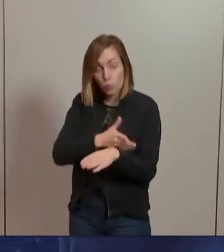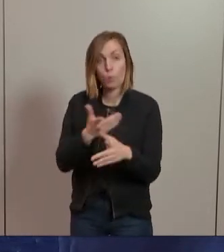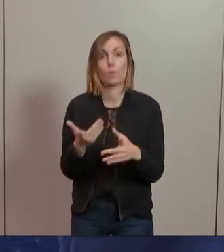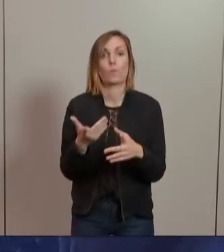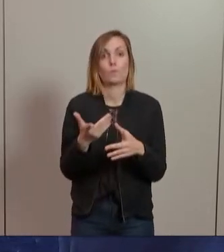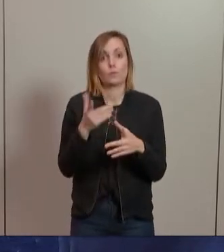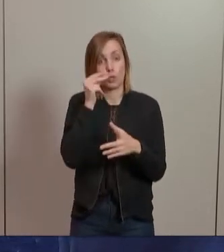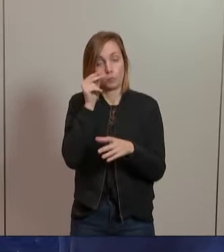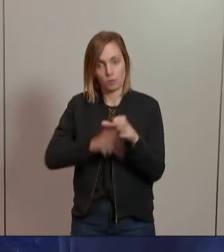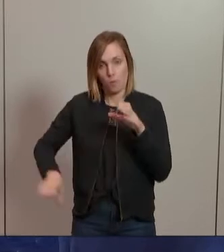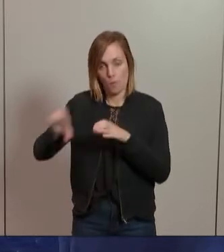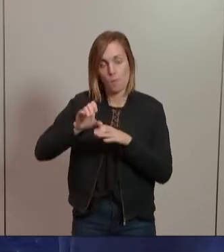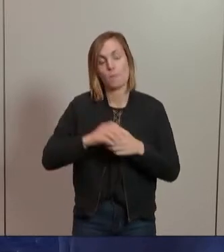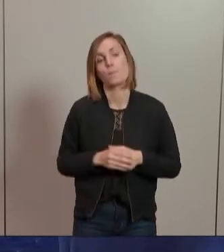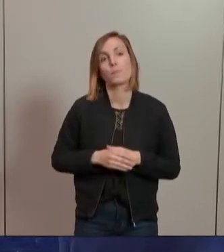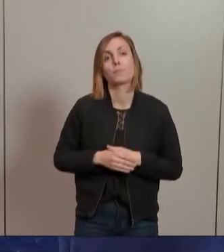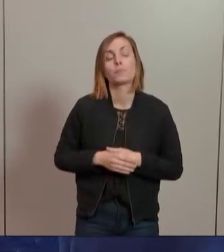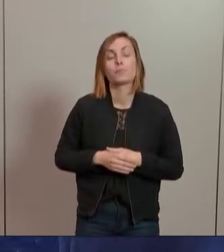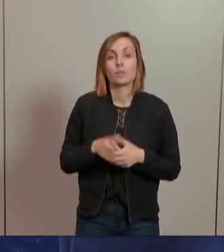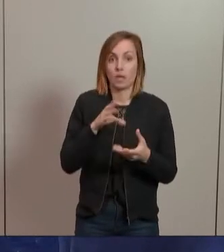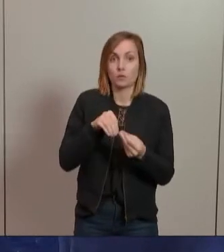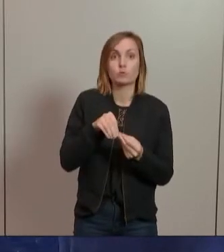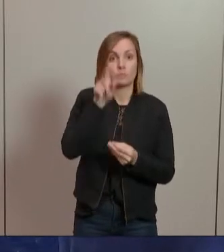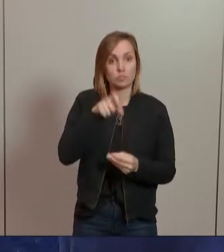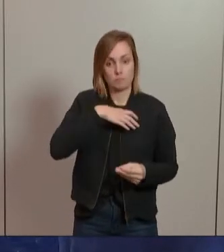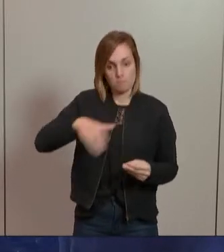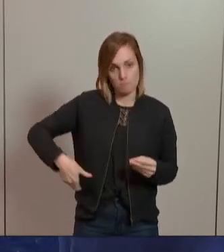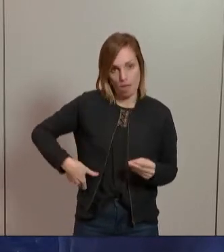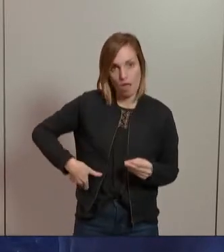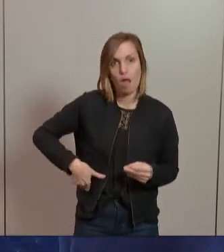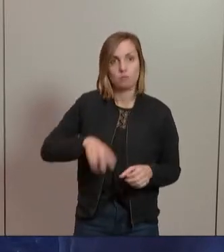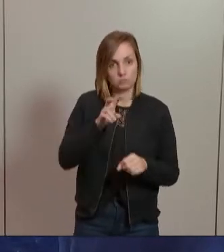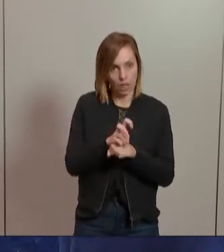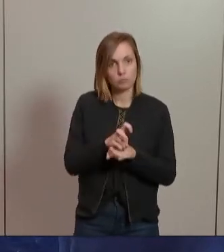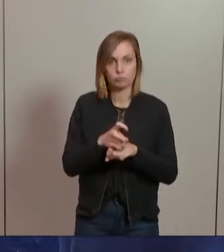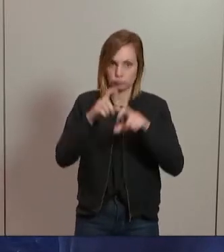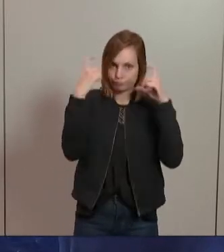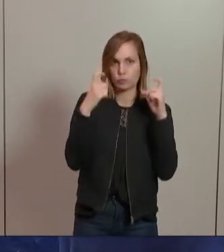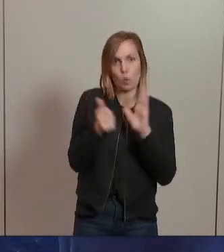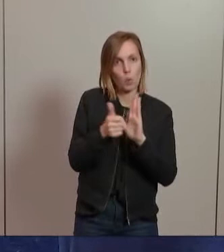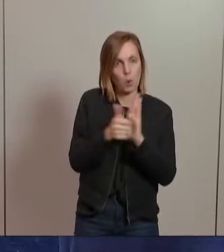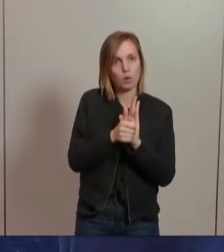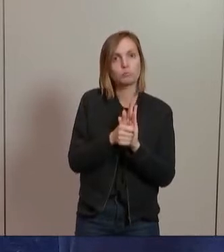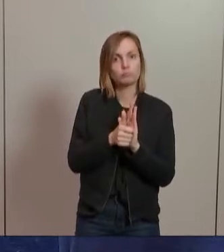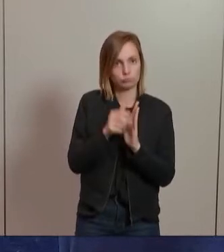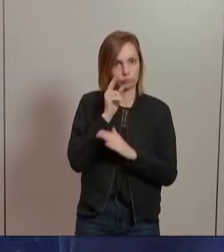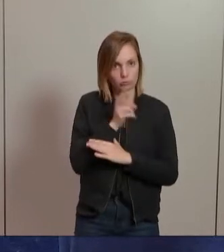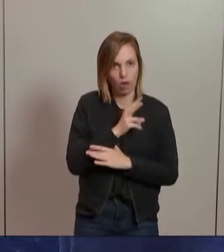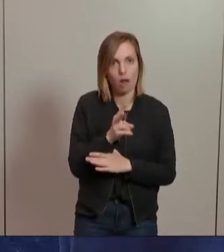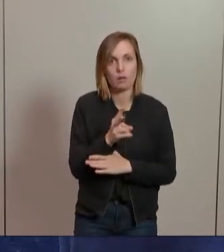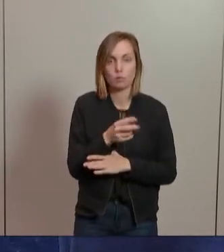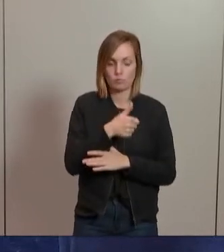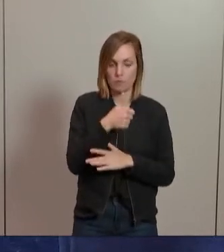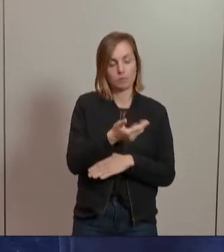Métropole. Il faut souligner que le maire conserve son pouvoir de police générale. À ce titre, il reste responsable